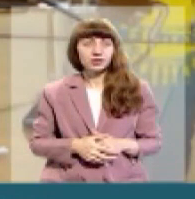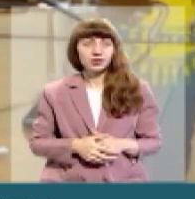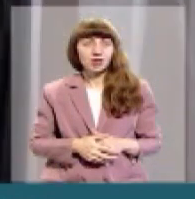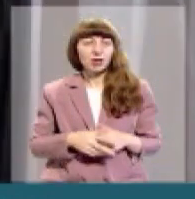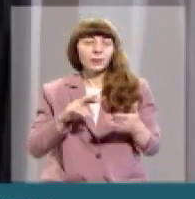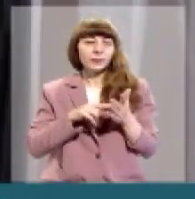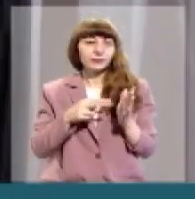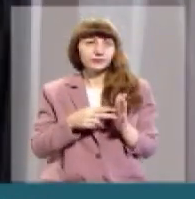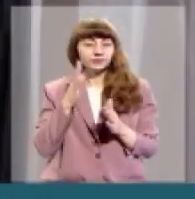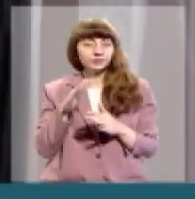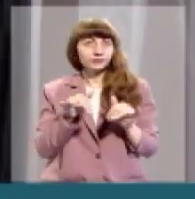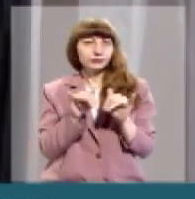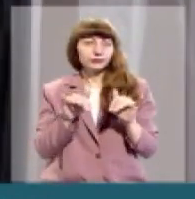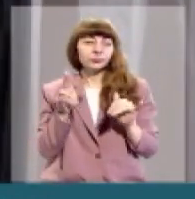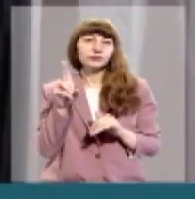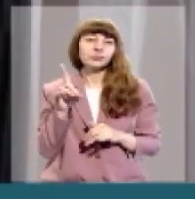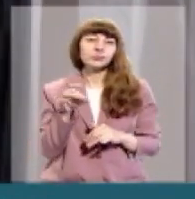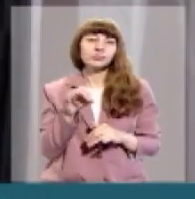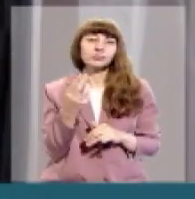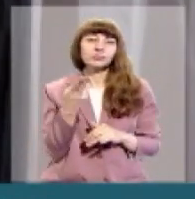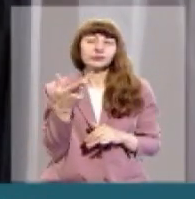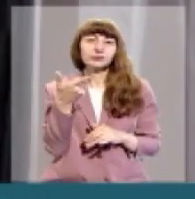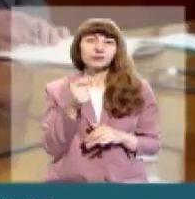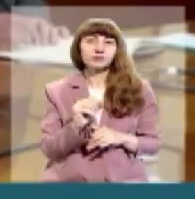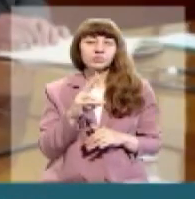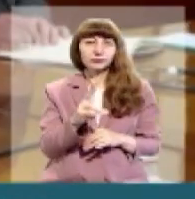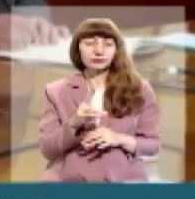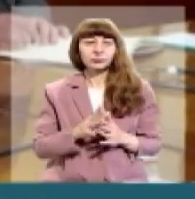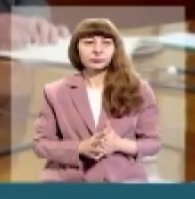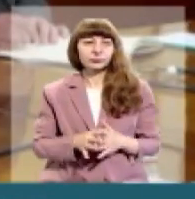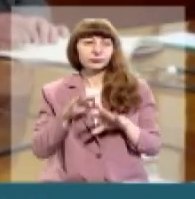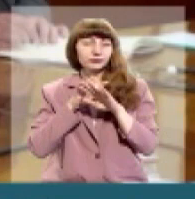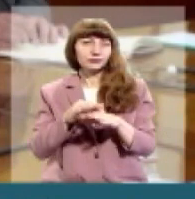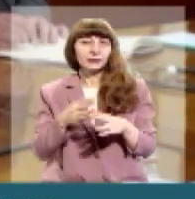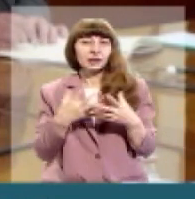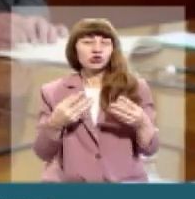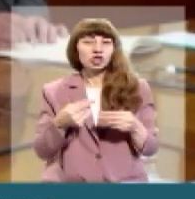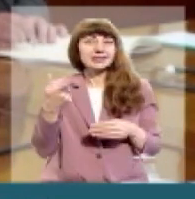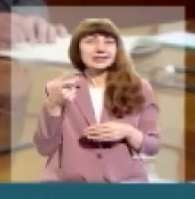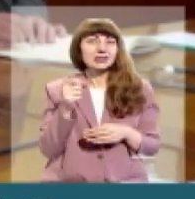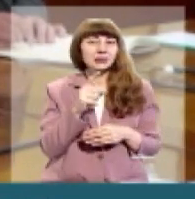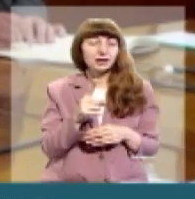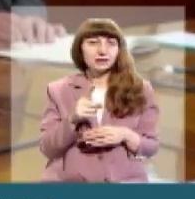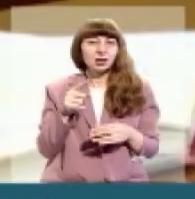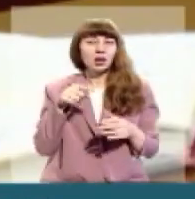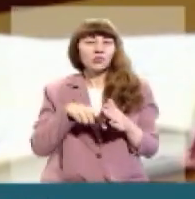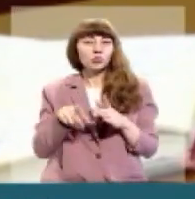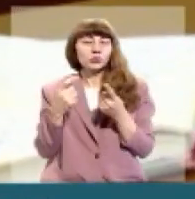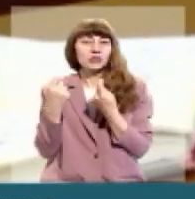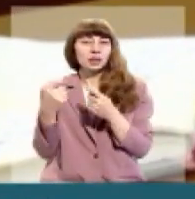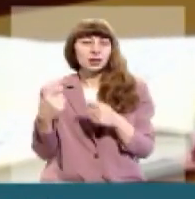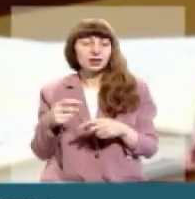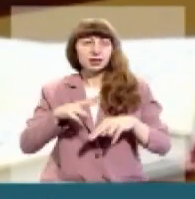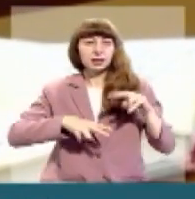жоспарларын, сұйытылған мұнай газын ішкі нарыққа жеткізу және газ бөлу кешенін салу туралы сөз қозғады. Үкімет басшысы ірі мұнай